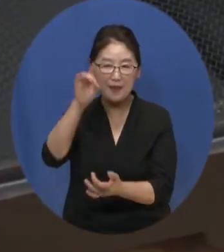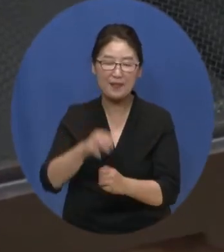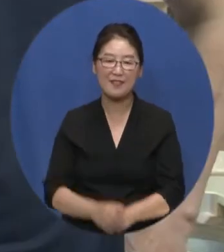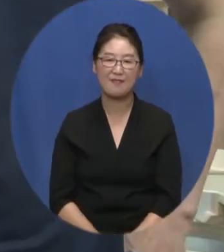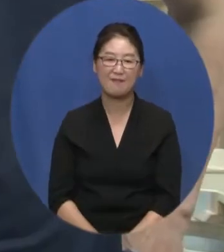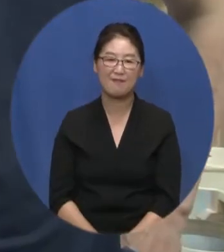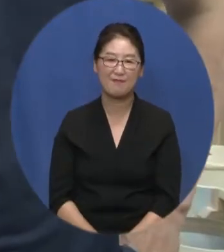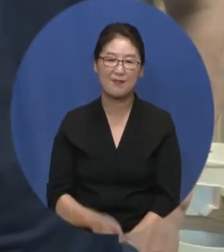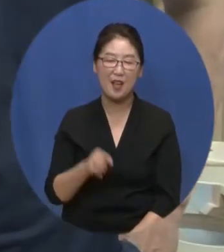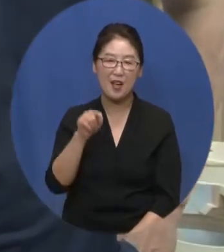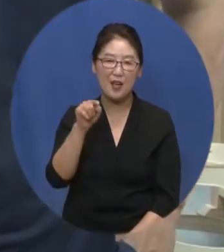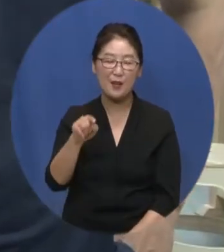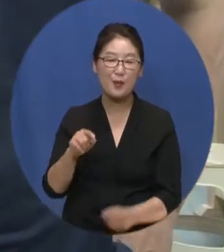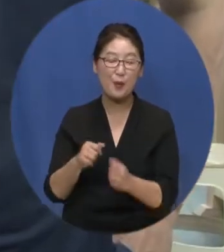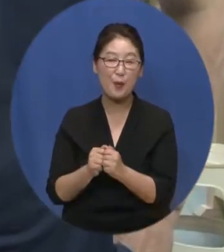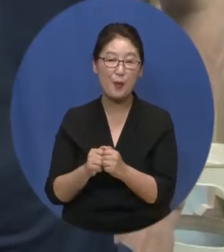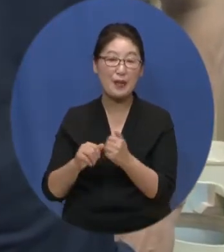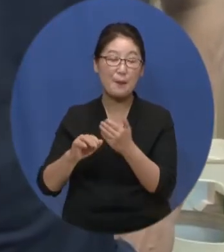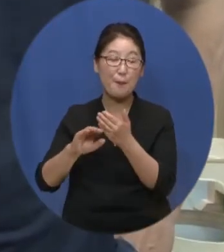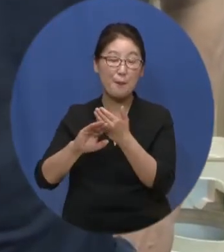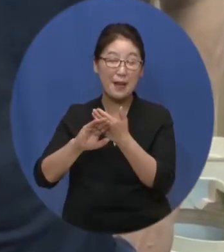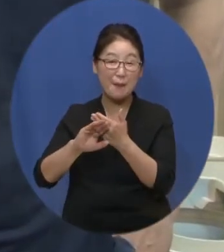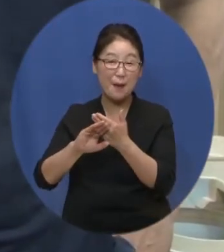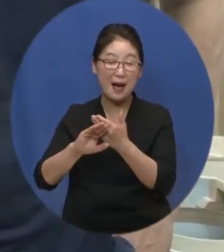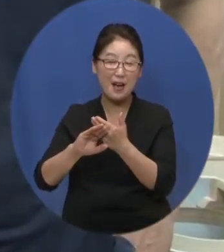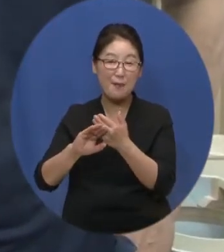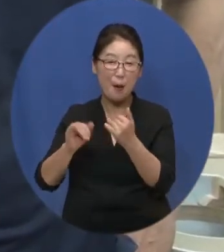오늘도 톱질을 멈추지 않습니다